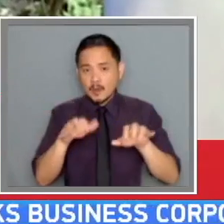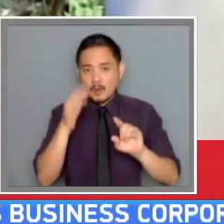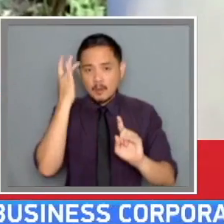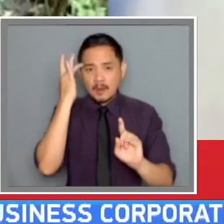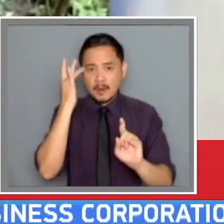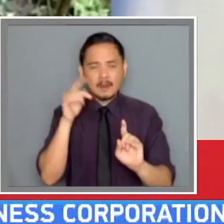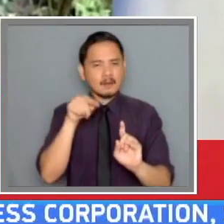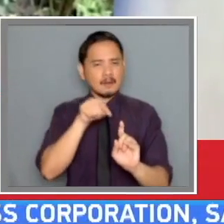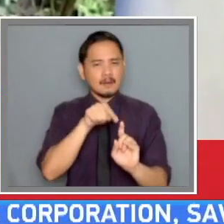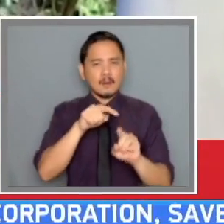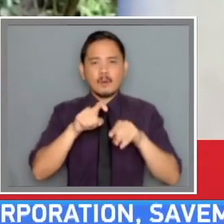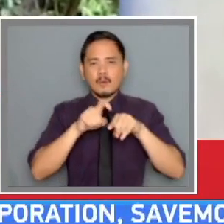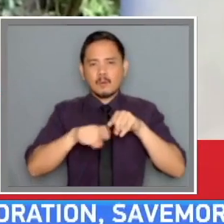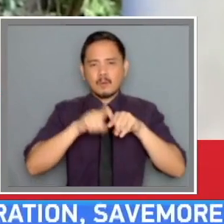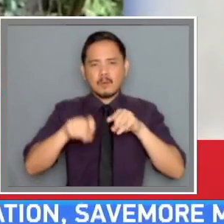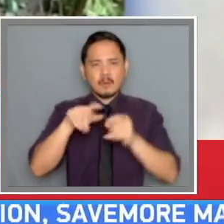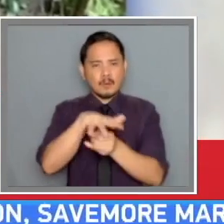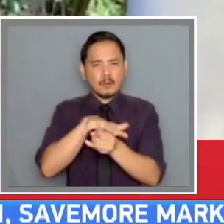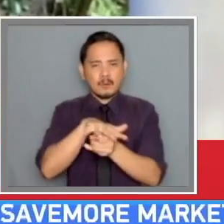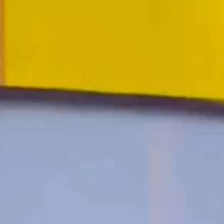thunderstorms.